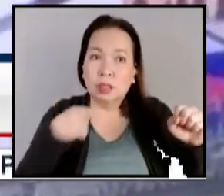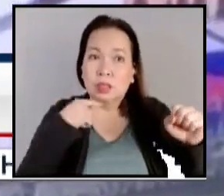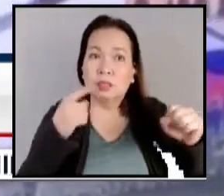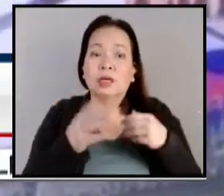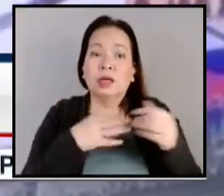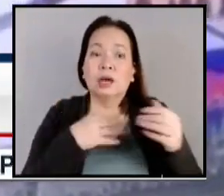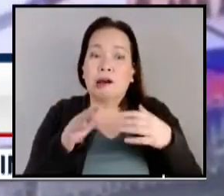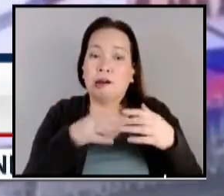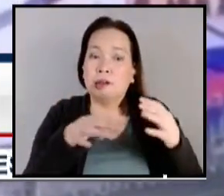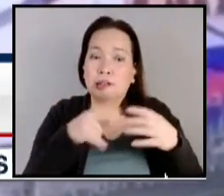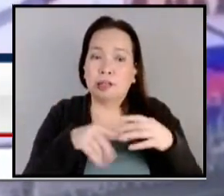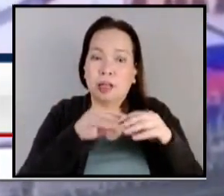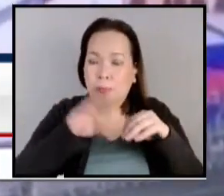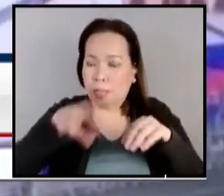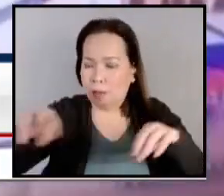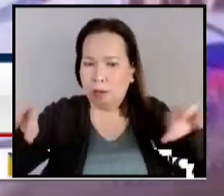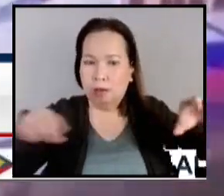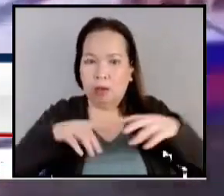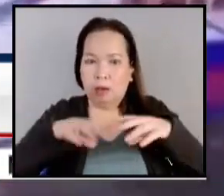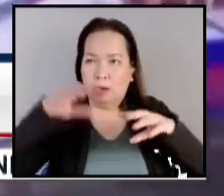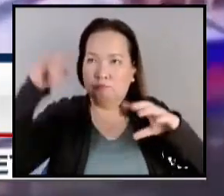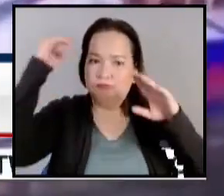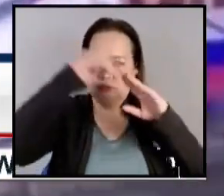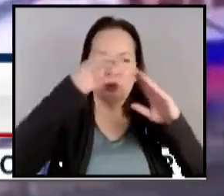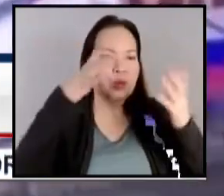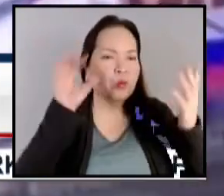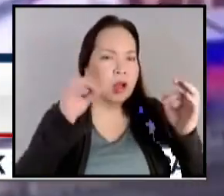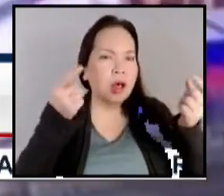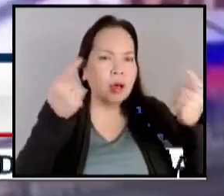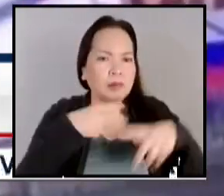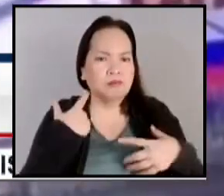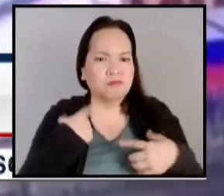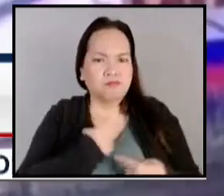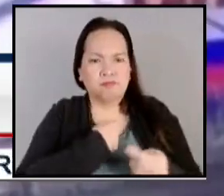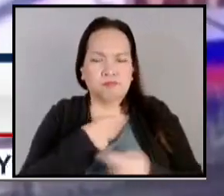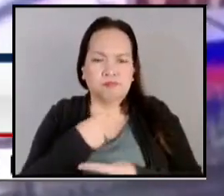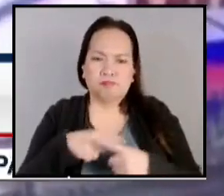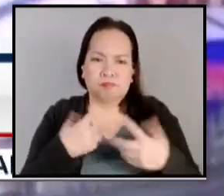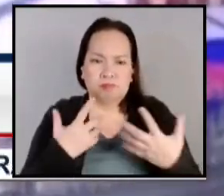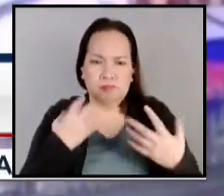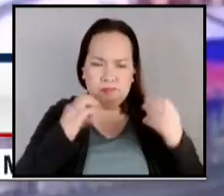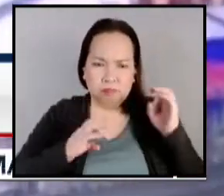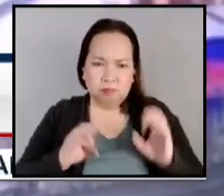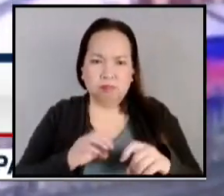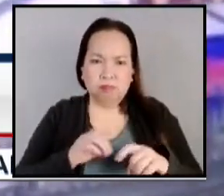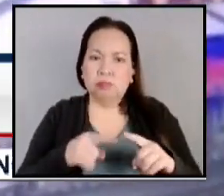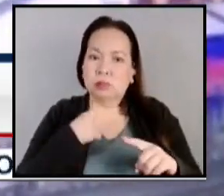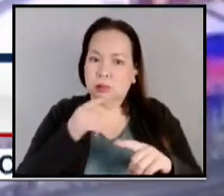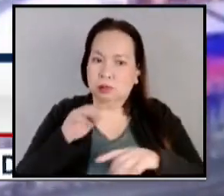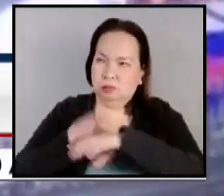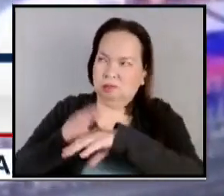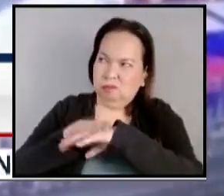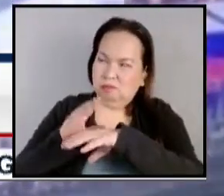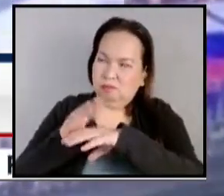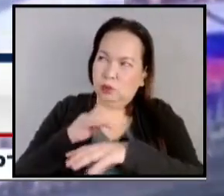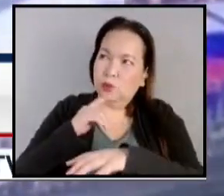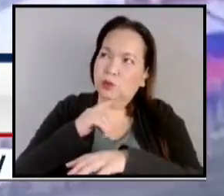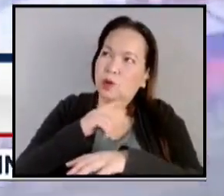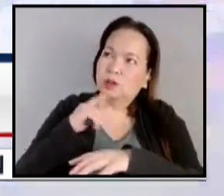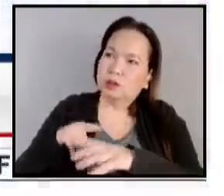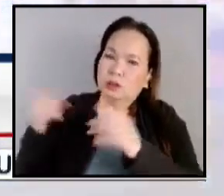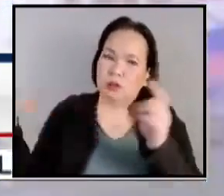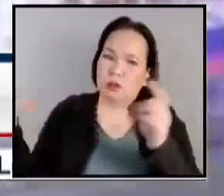mga debris ng drone, wala namang nasaktan sa insidente. Dahil dito, nagbantang Moscow na gaganti sila. Samantala, tinawag